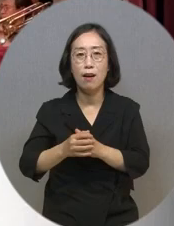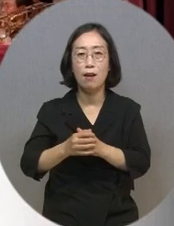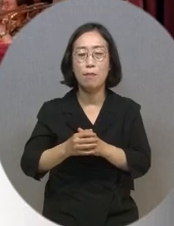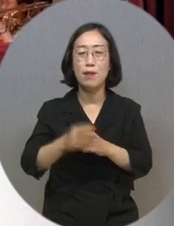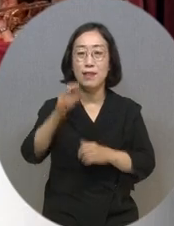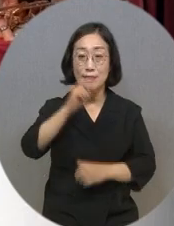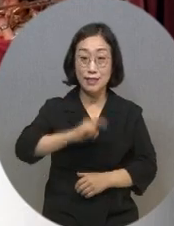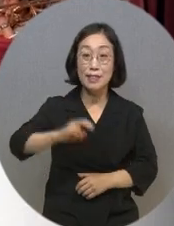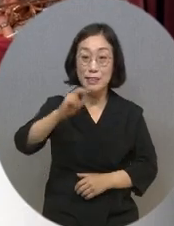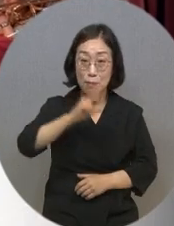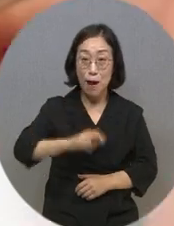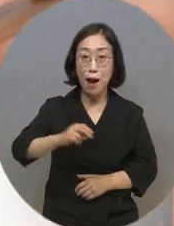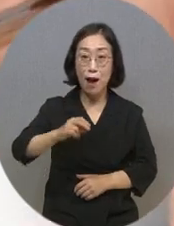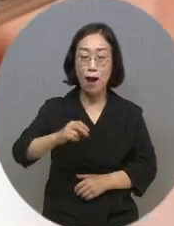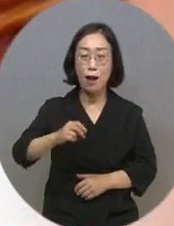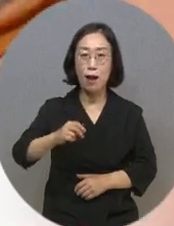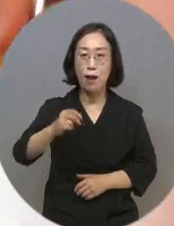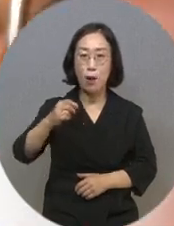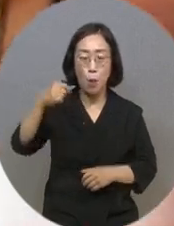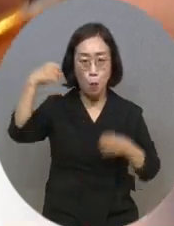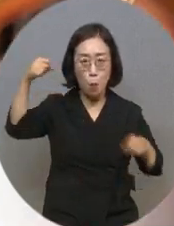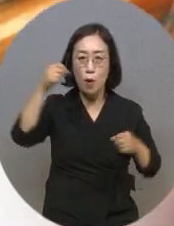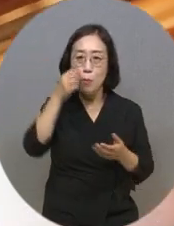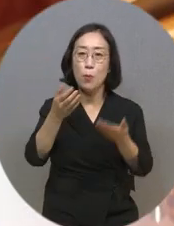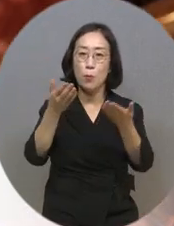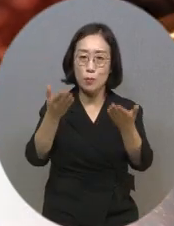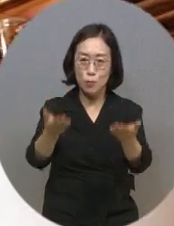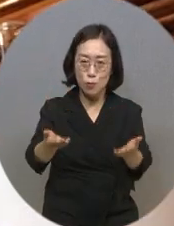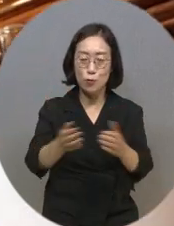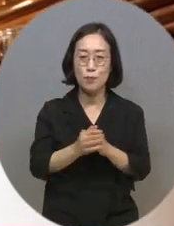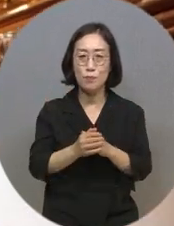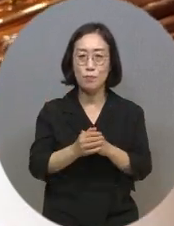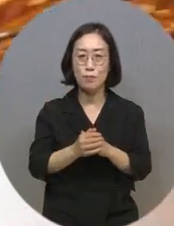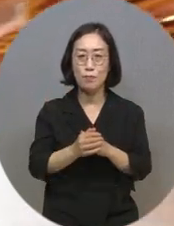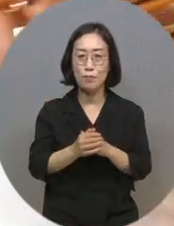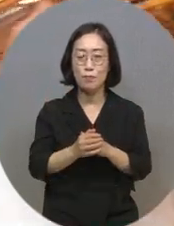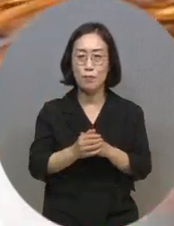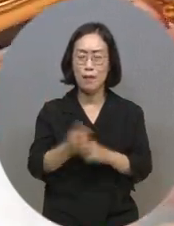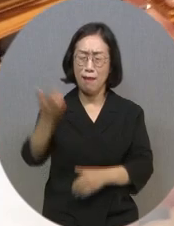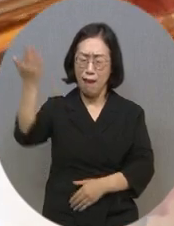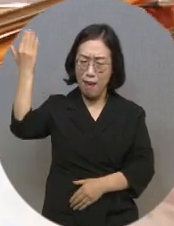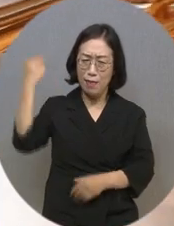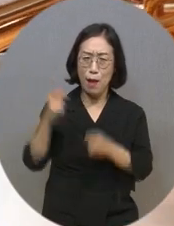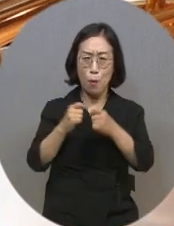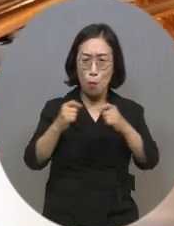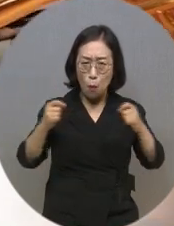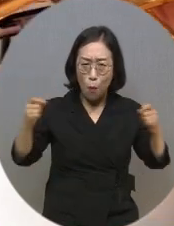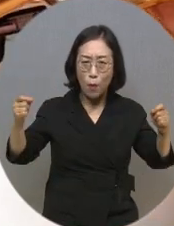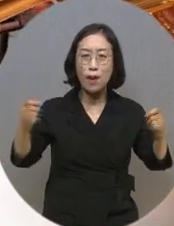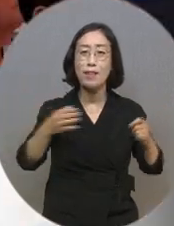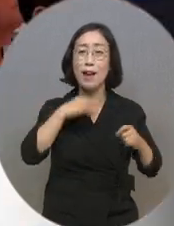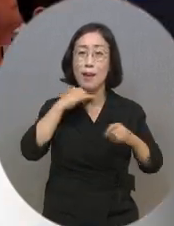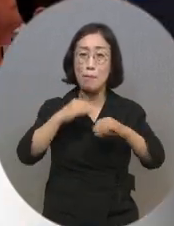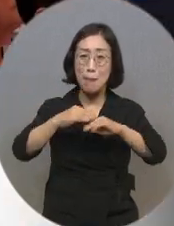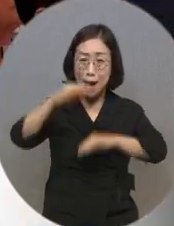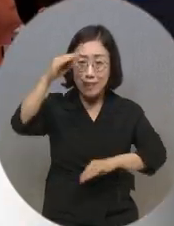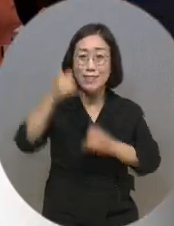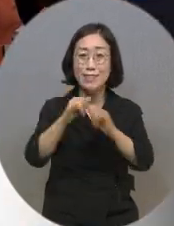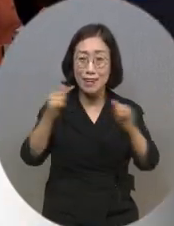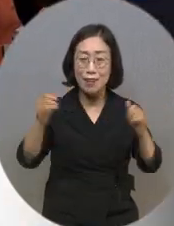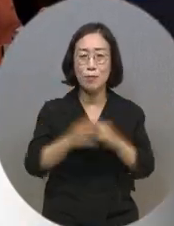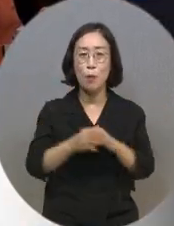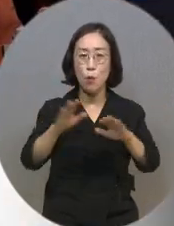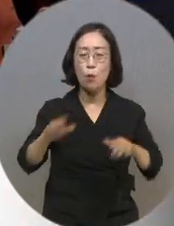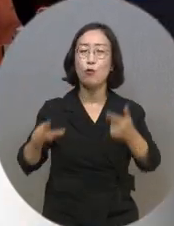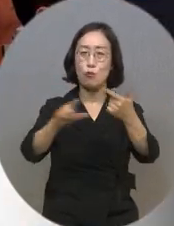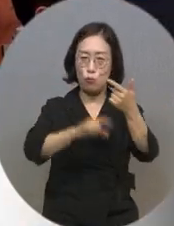선율이 공연장을 가득 채웁니다 시공을 넘은 해병 군대 멤버들이 유월에도